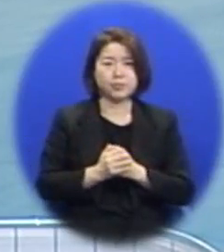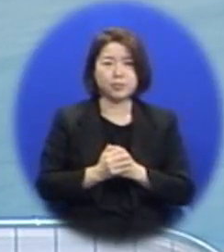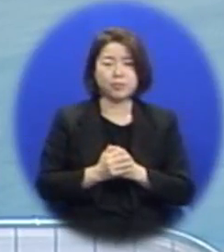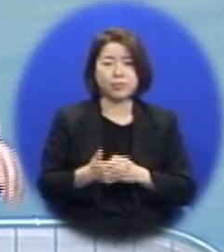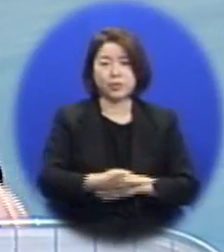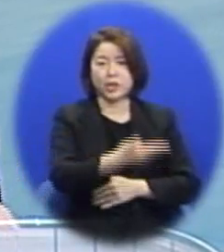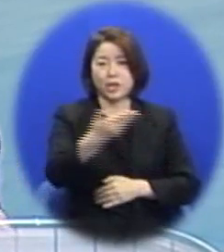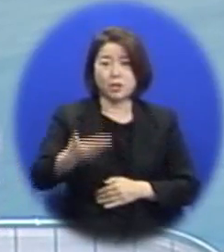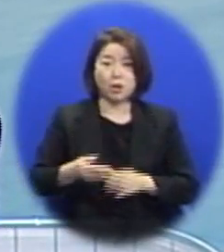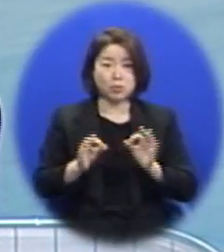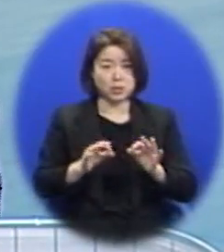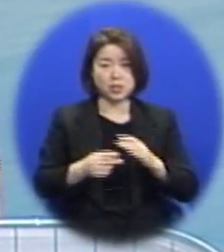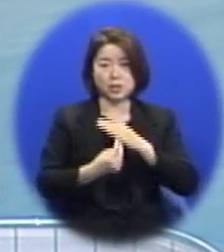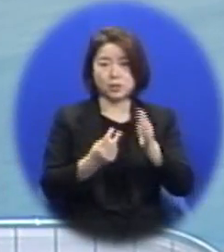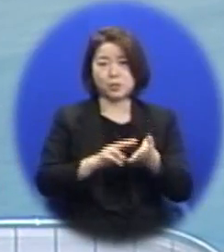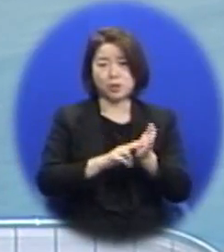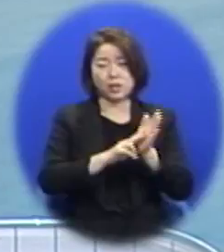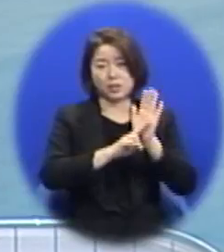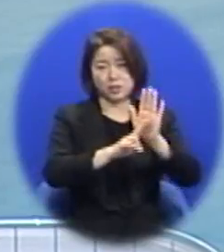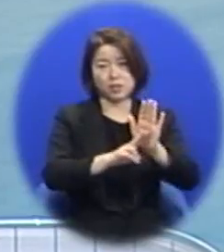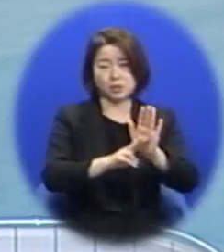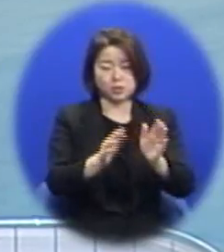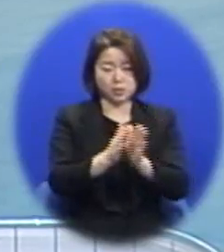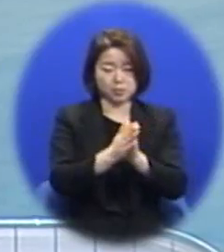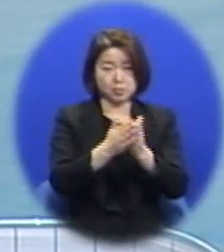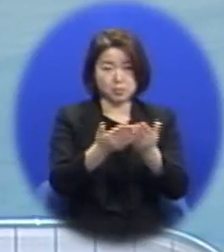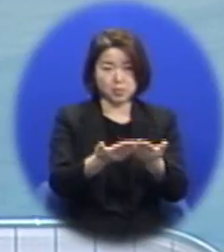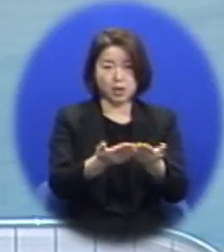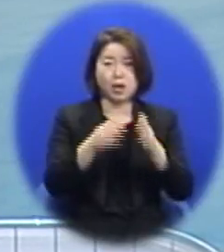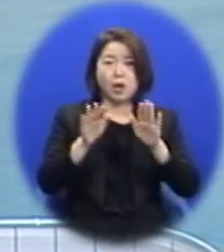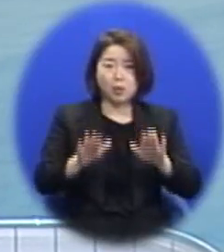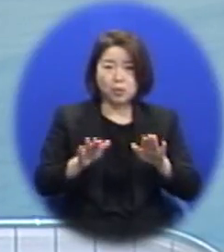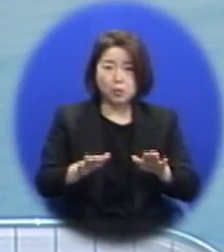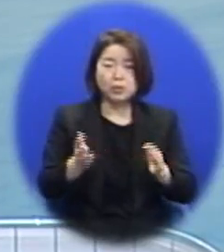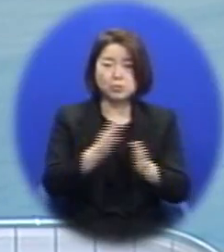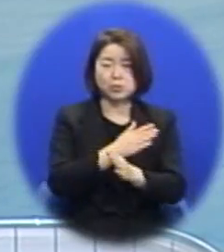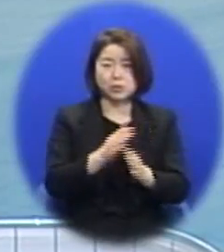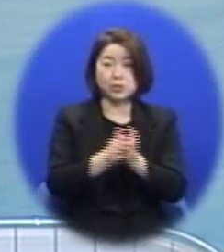여러분, 이제 요한계시록을 펼칩니다. 오늘부터 시작됩니다.